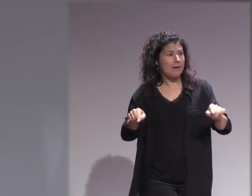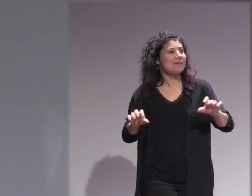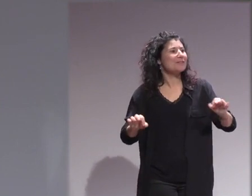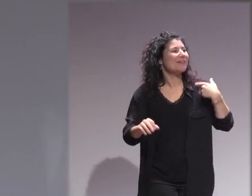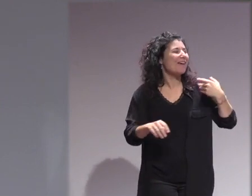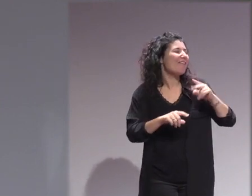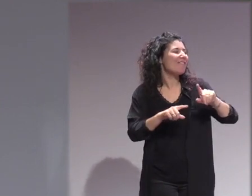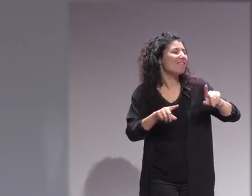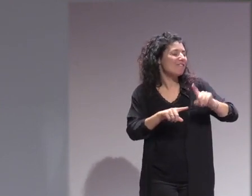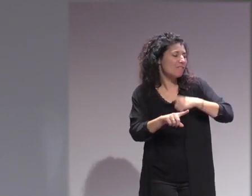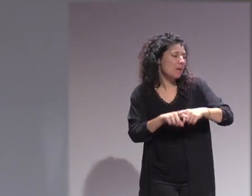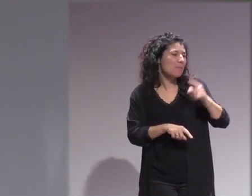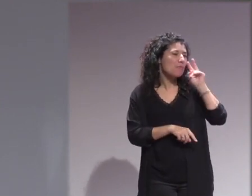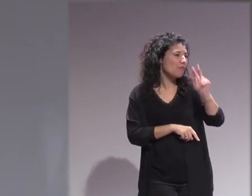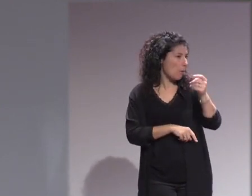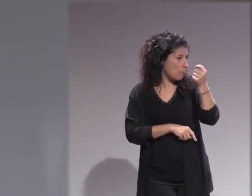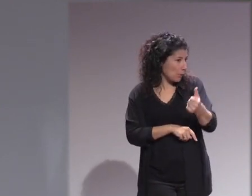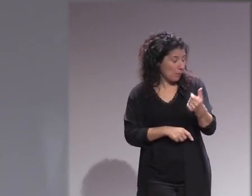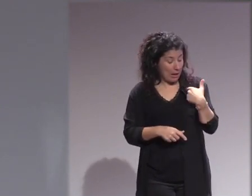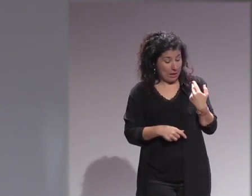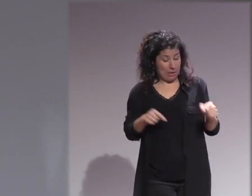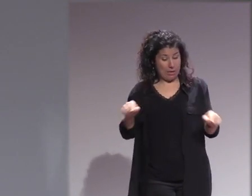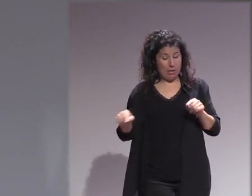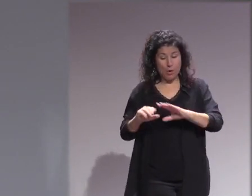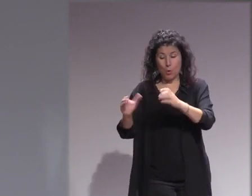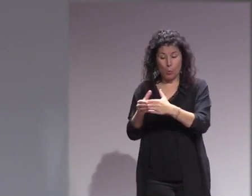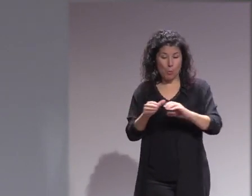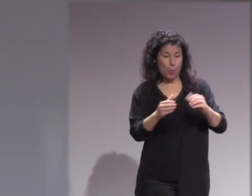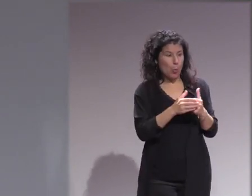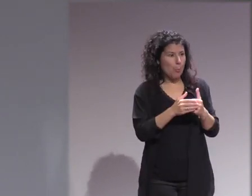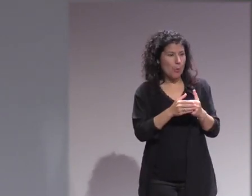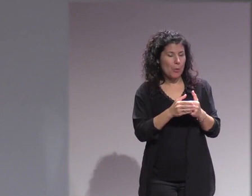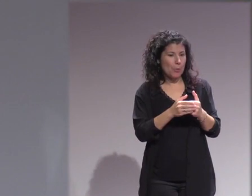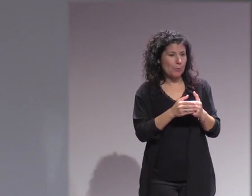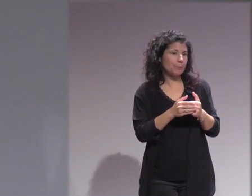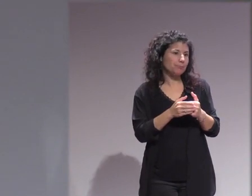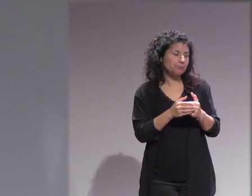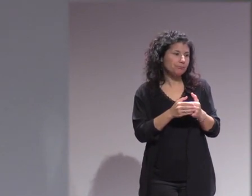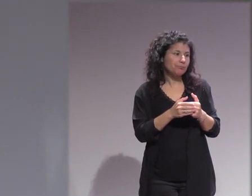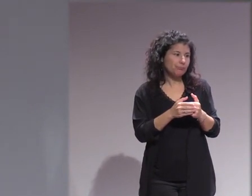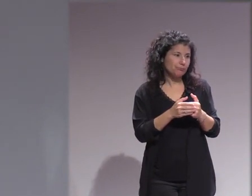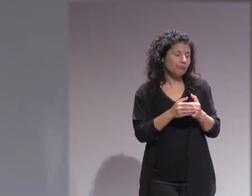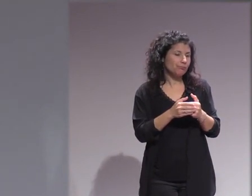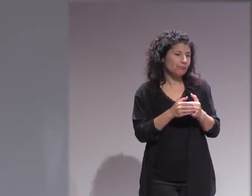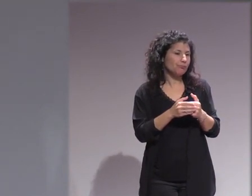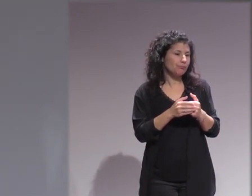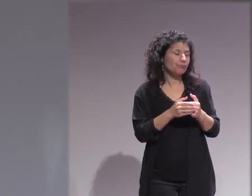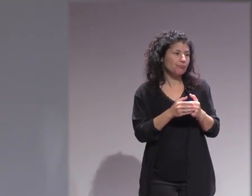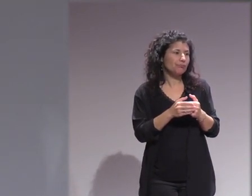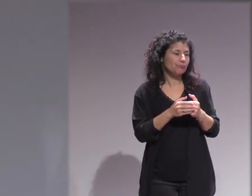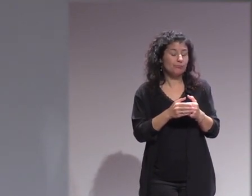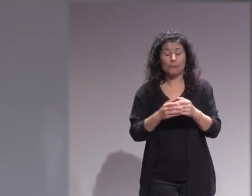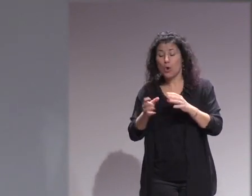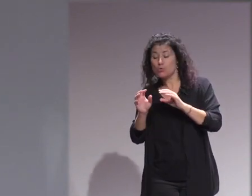mais je vais vous le dire, ce sont des groupes qui sont effectivement retrouvés de façon affinitaire. Donc pour justement avoir des moments où on peut aller